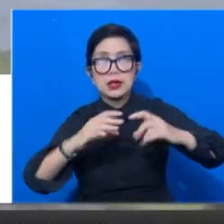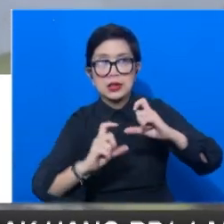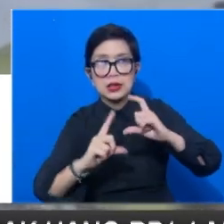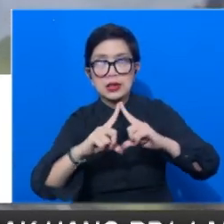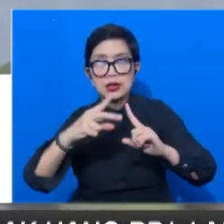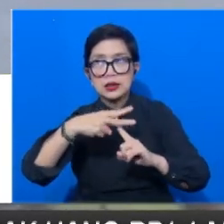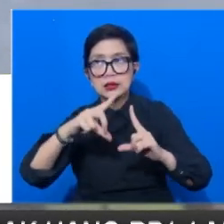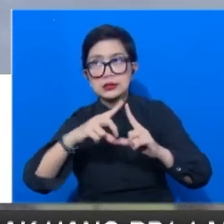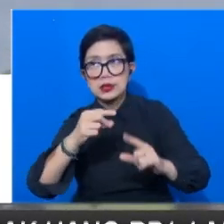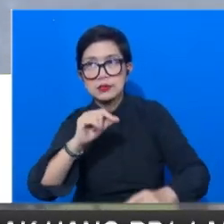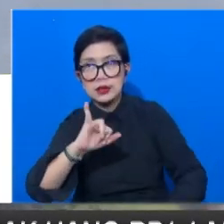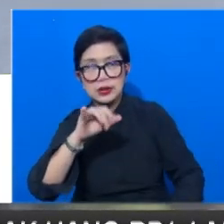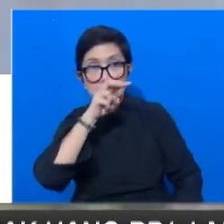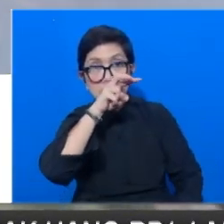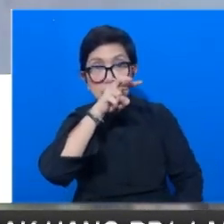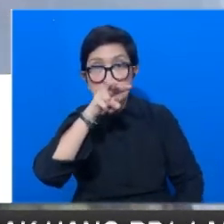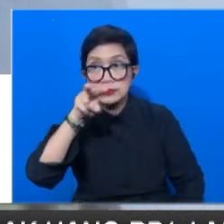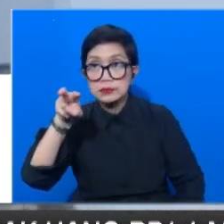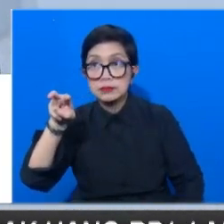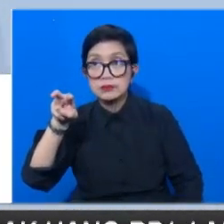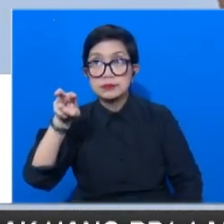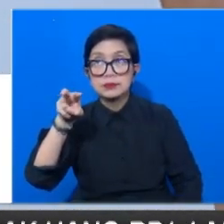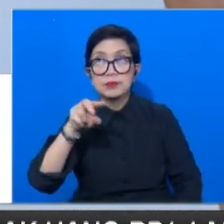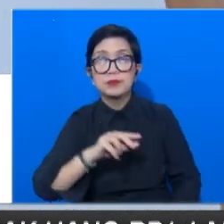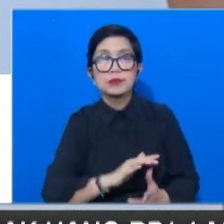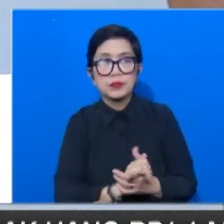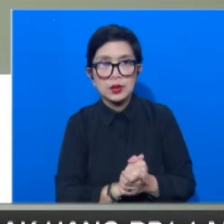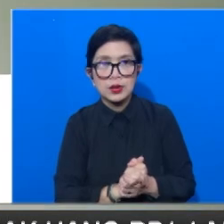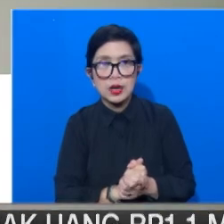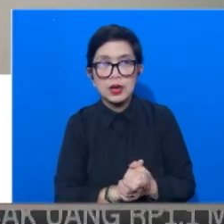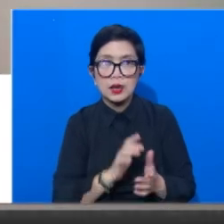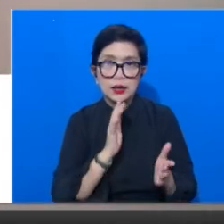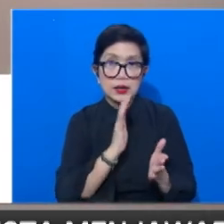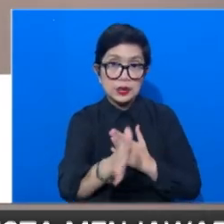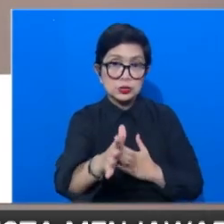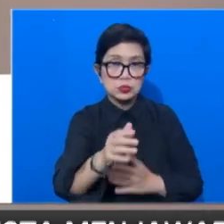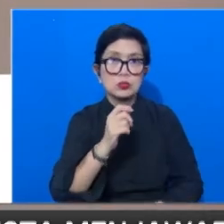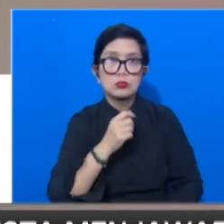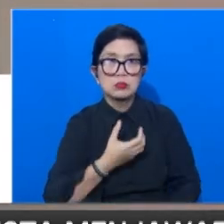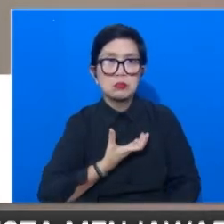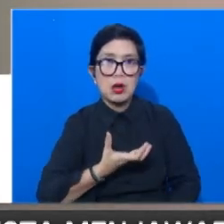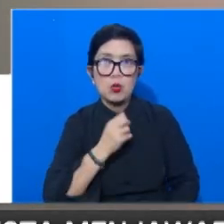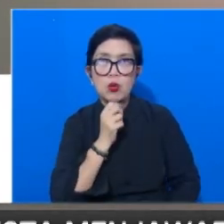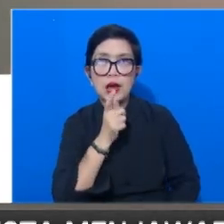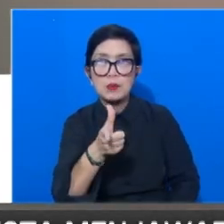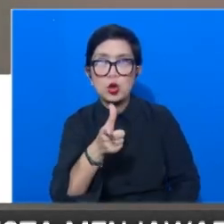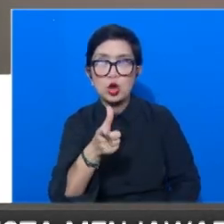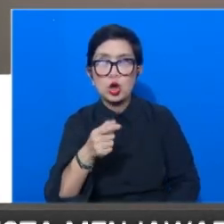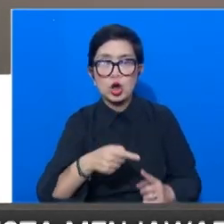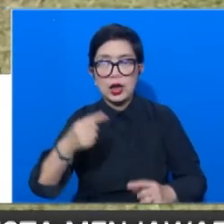dan mendapatkan plat nomor kendaraan pelaku. Pengelola Taman Safari Indonesia akan melaporkan kejadian tersebut ke